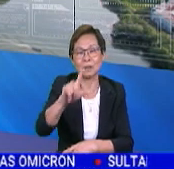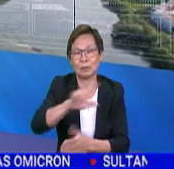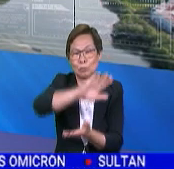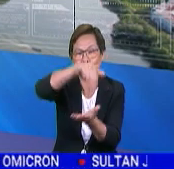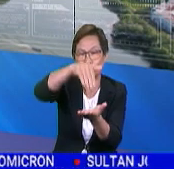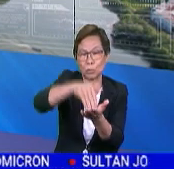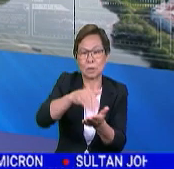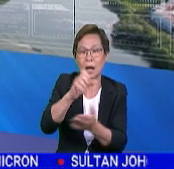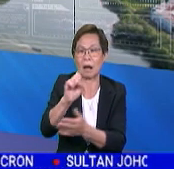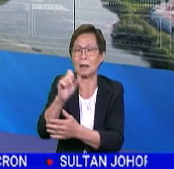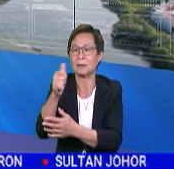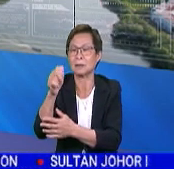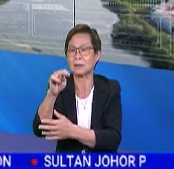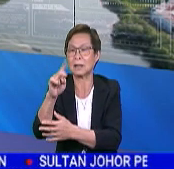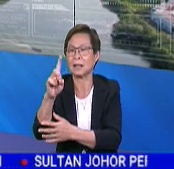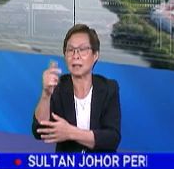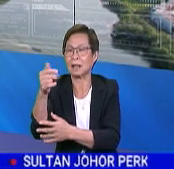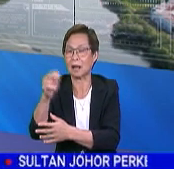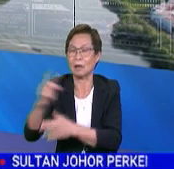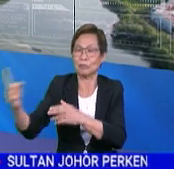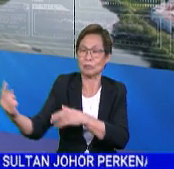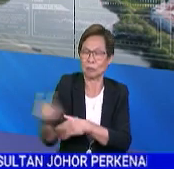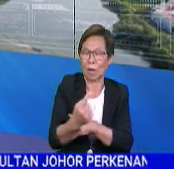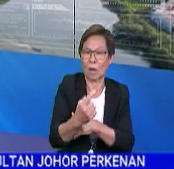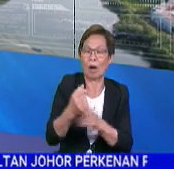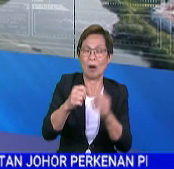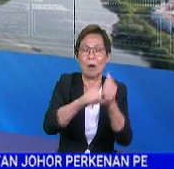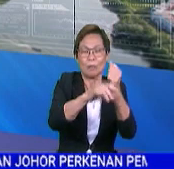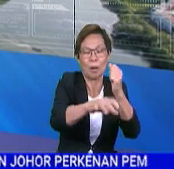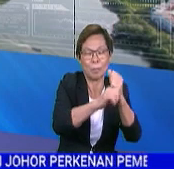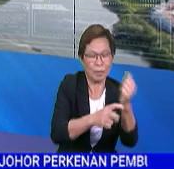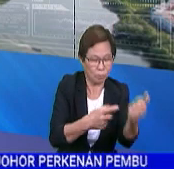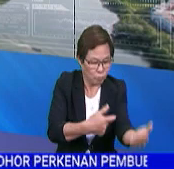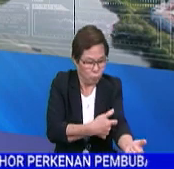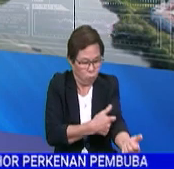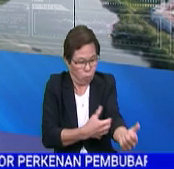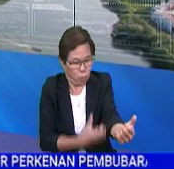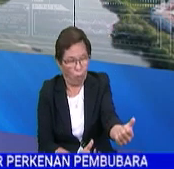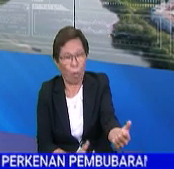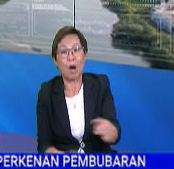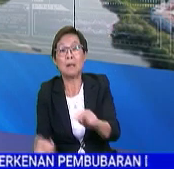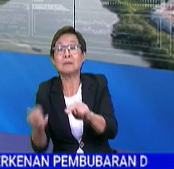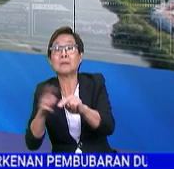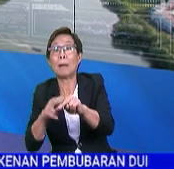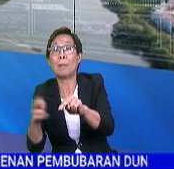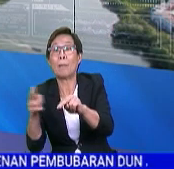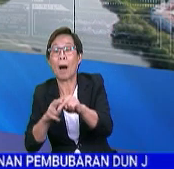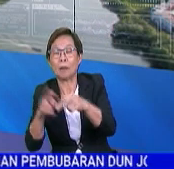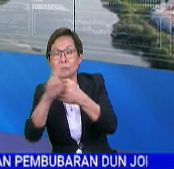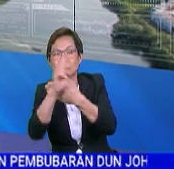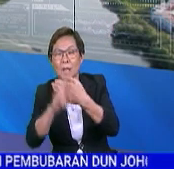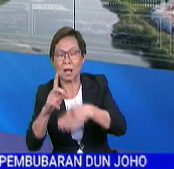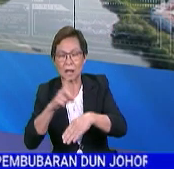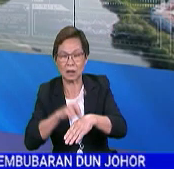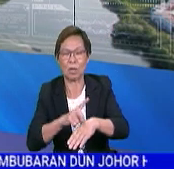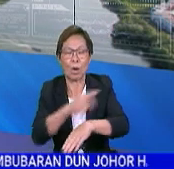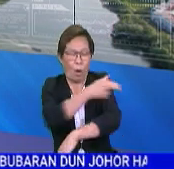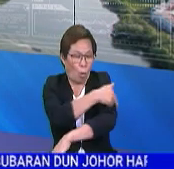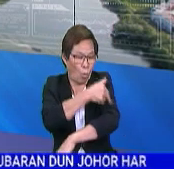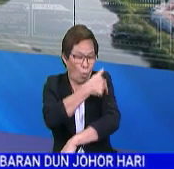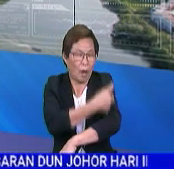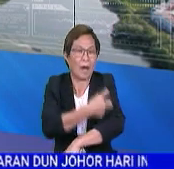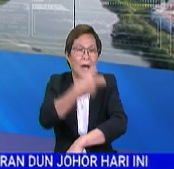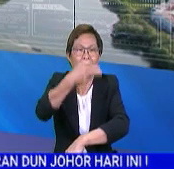sanakan tampil menganjurkan kempen Derma darah bagi membantu menambah bekalan darah di Hospital dutches of Kent